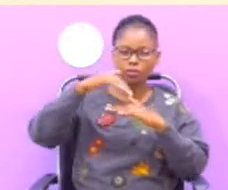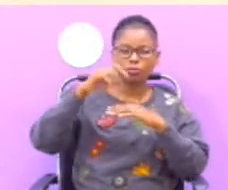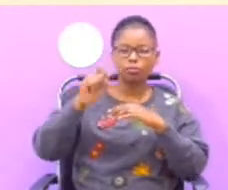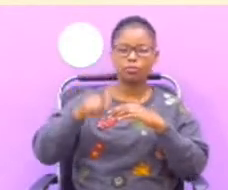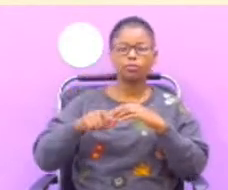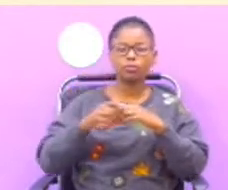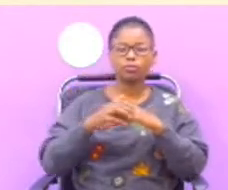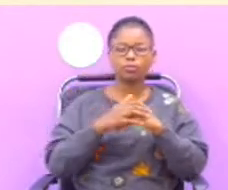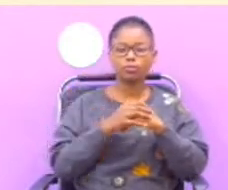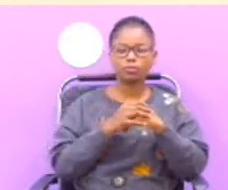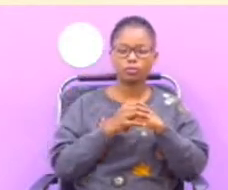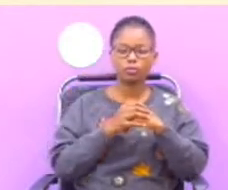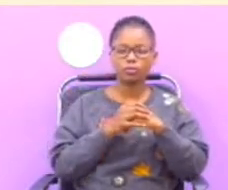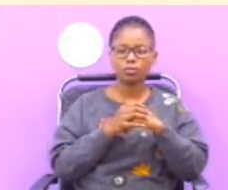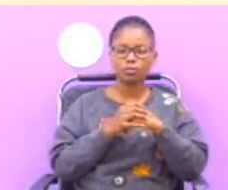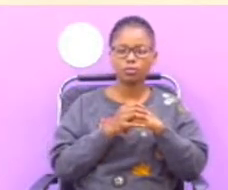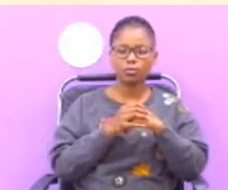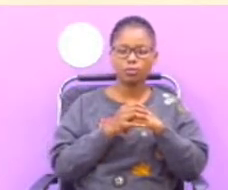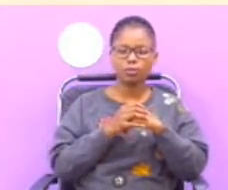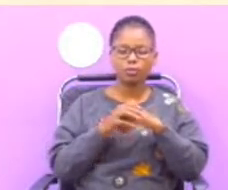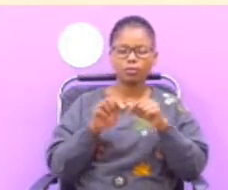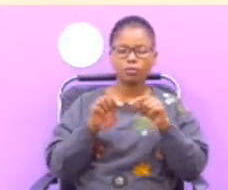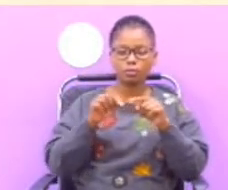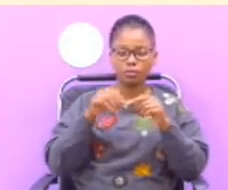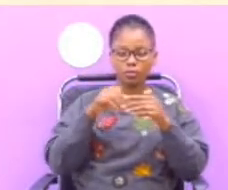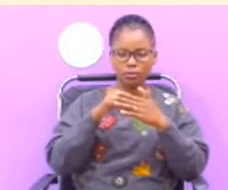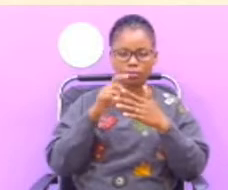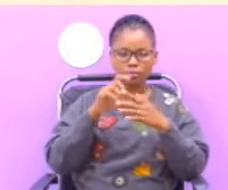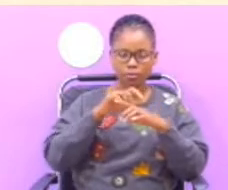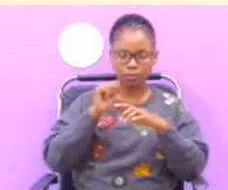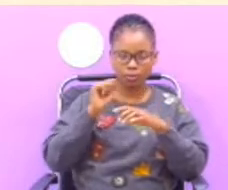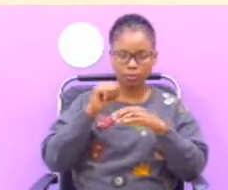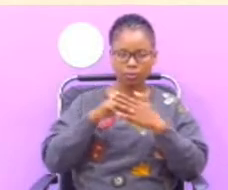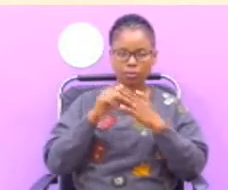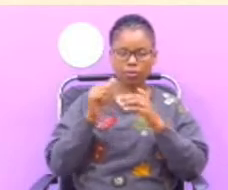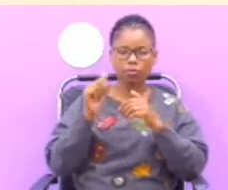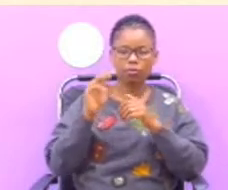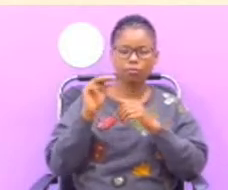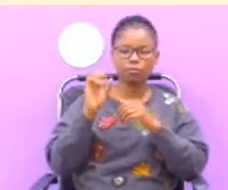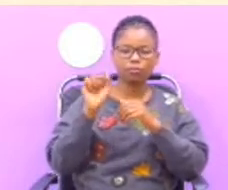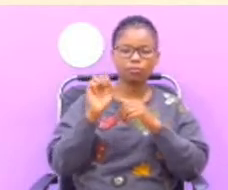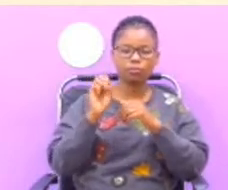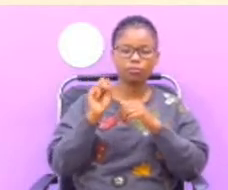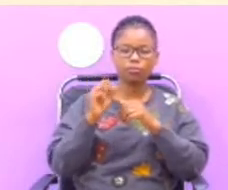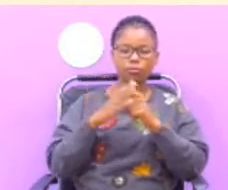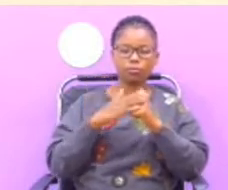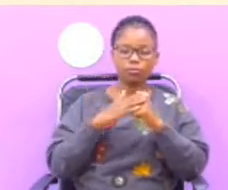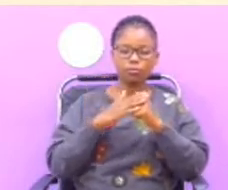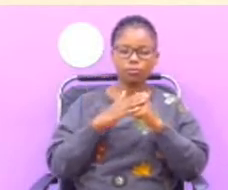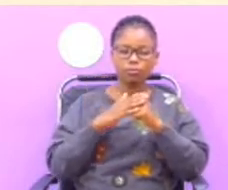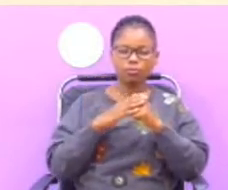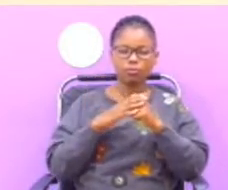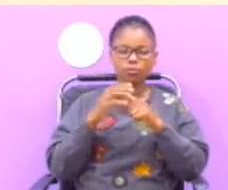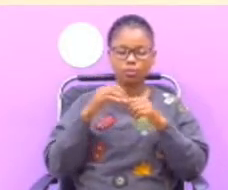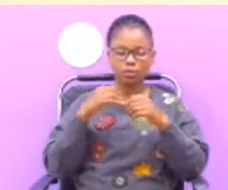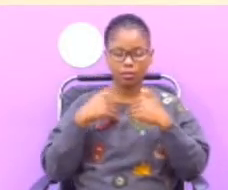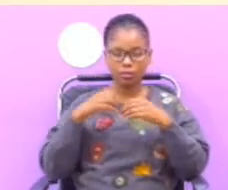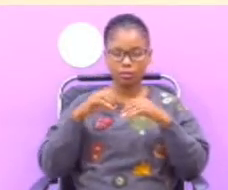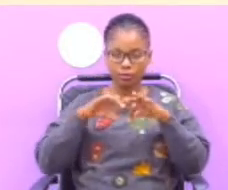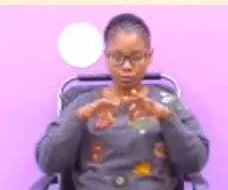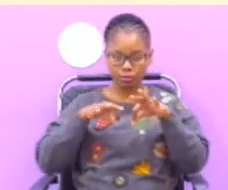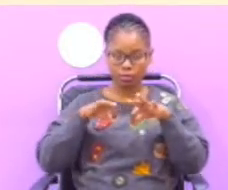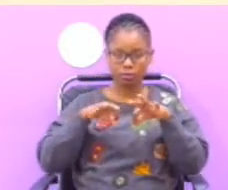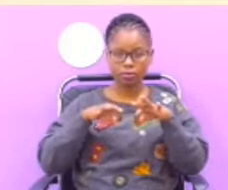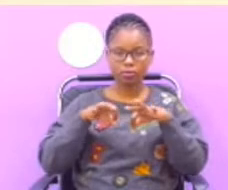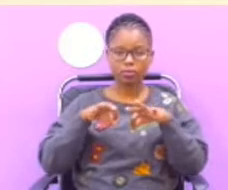haha ũguo thĩinĩ wa Amos kenda ũguo rĩ mũndũ ũyũ nĩ ũtaaro araheana